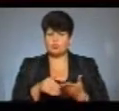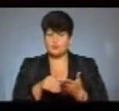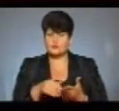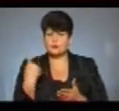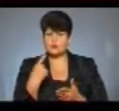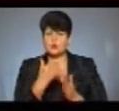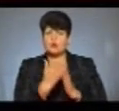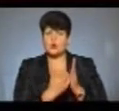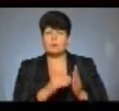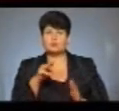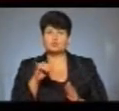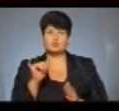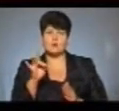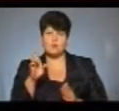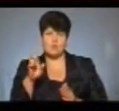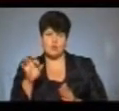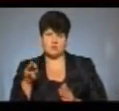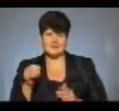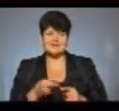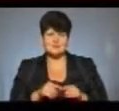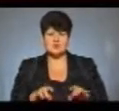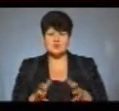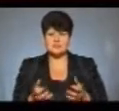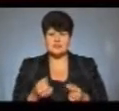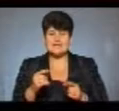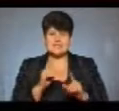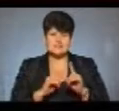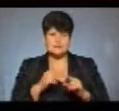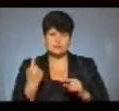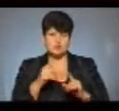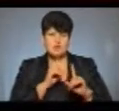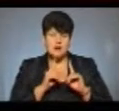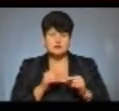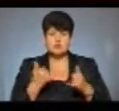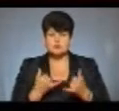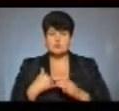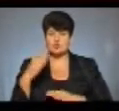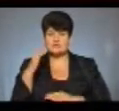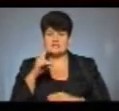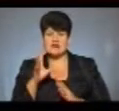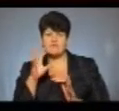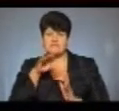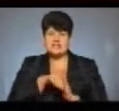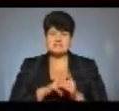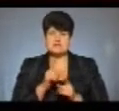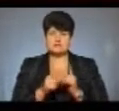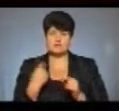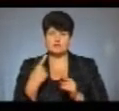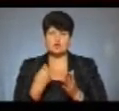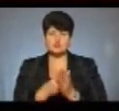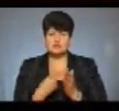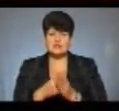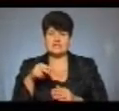обласною програмою «Турбота». Таке рішення прийняли на сесії облради. Також сьогодні депутати проголосували за внесення змін до обласного бюджету